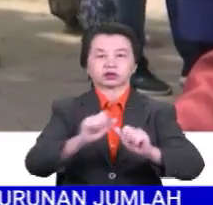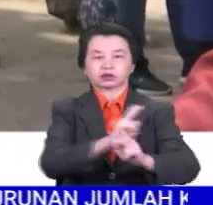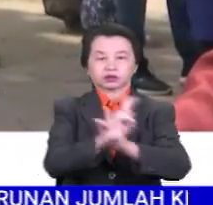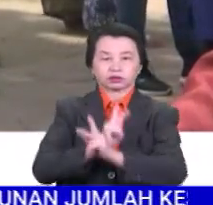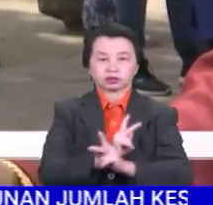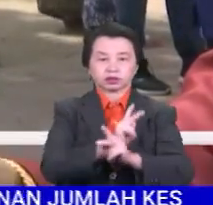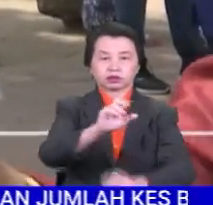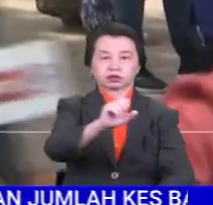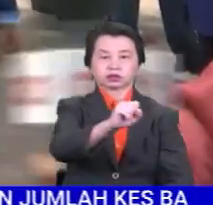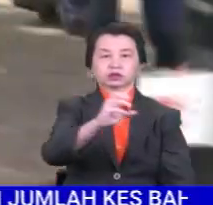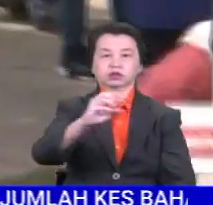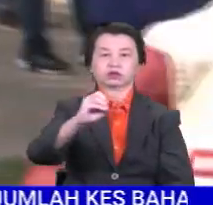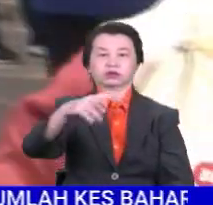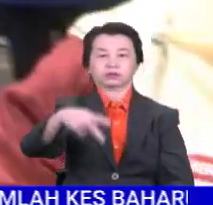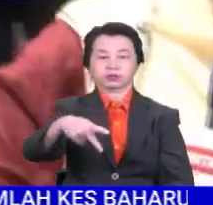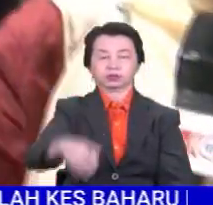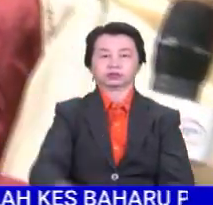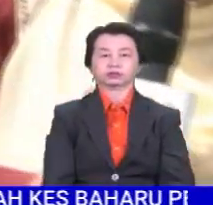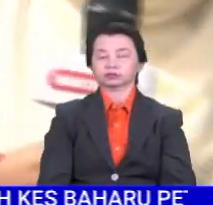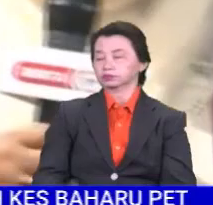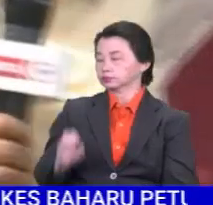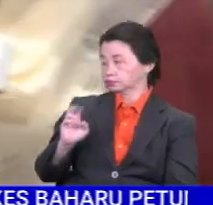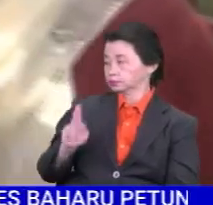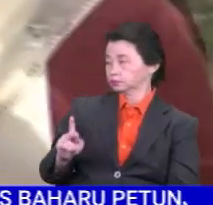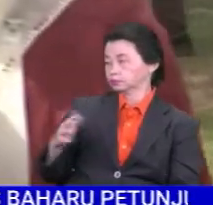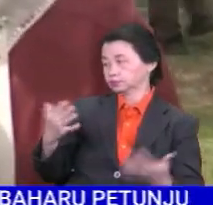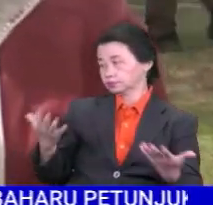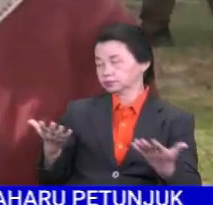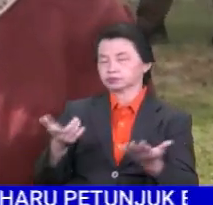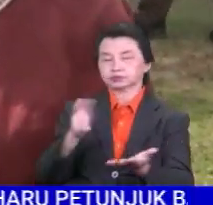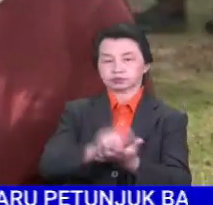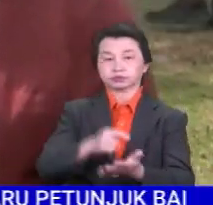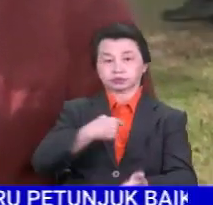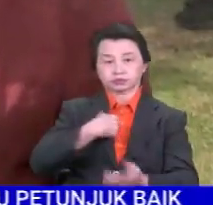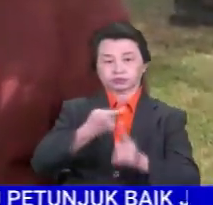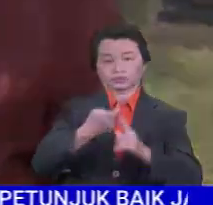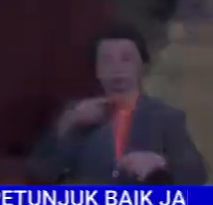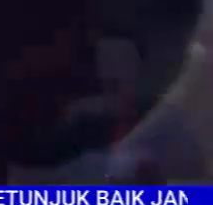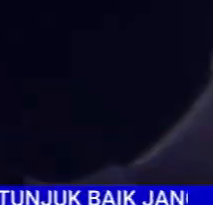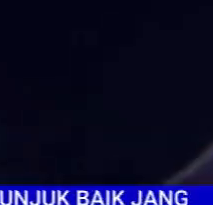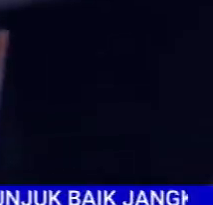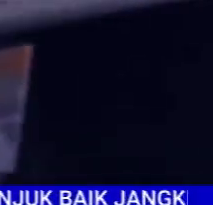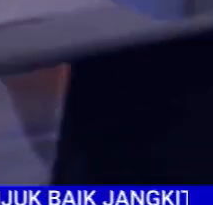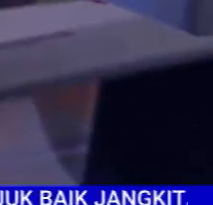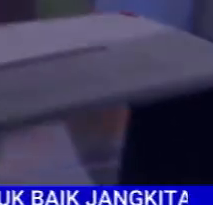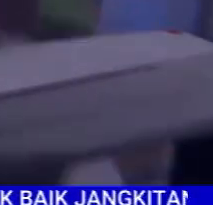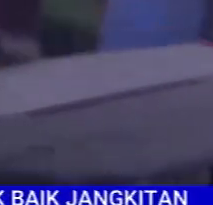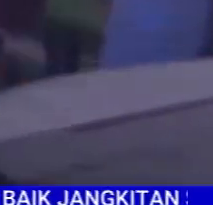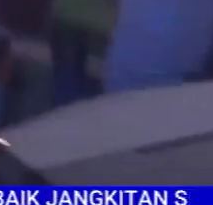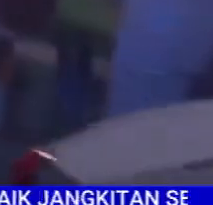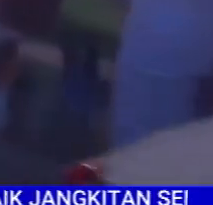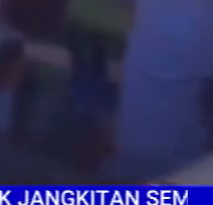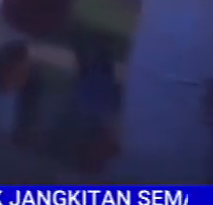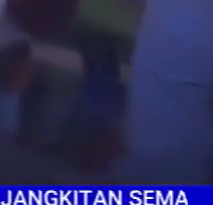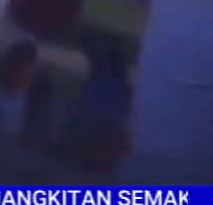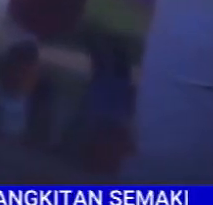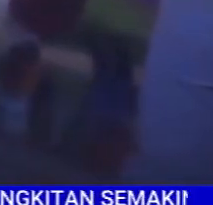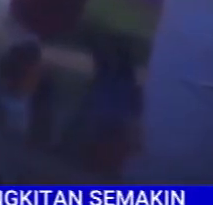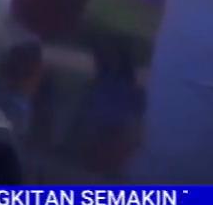menjaga SOP. Baik, jadi setakat itu dahulu laporan saya dari Padang Kota Lama. Kembali bersama